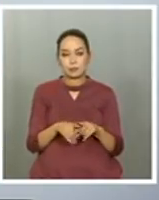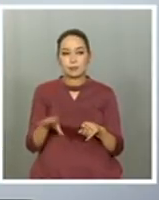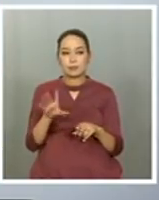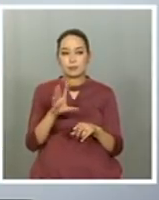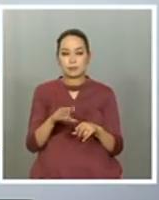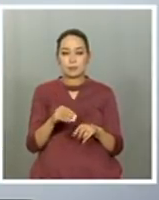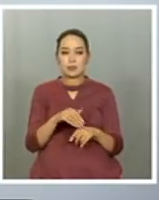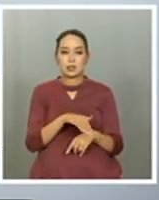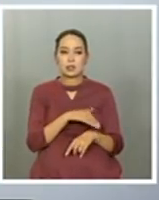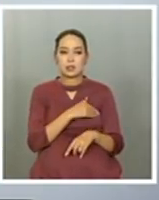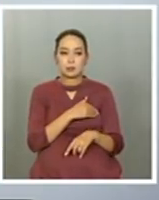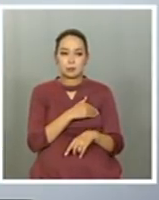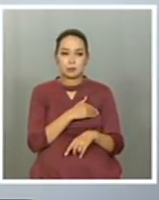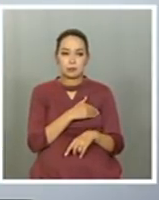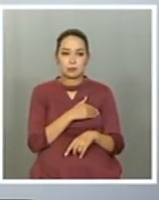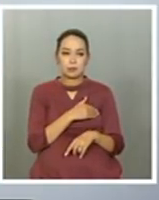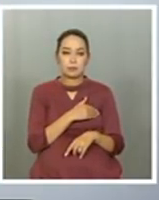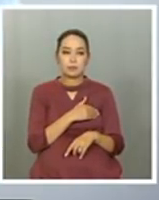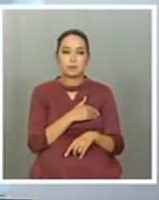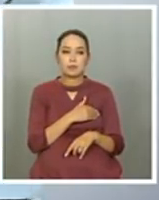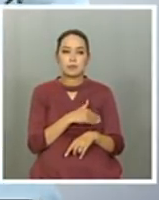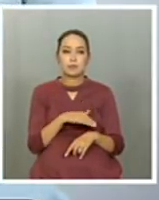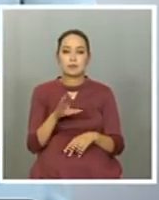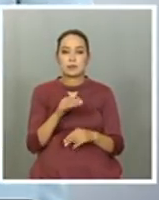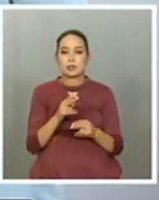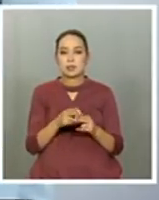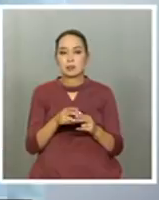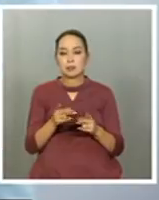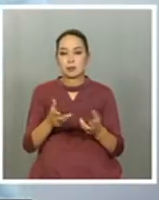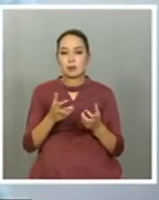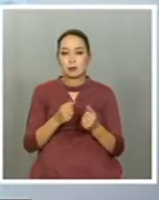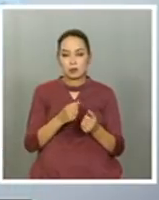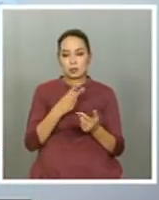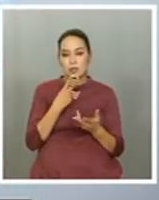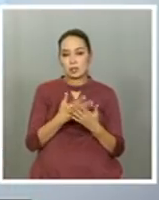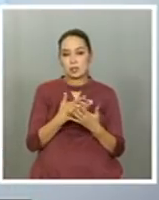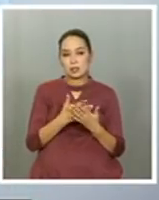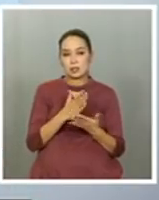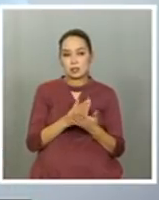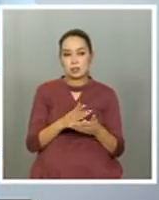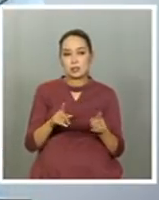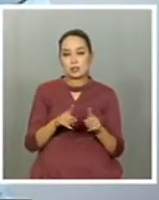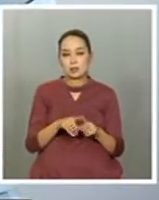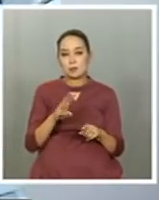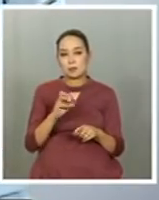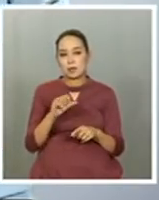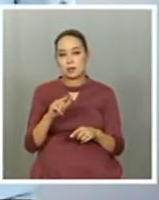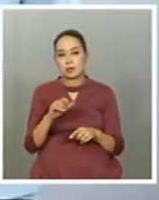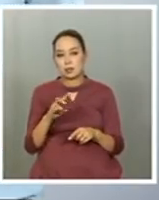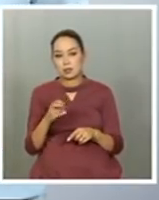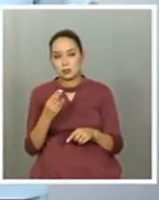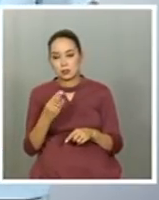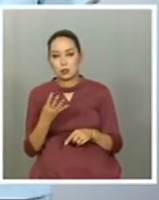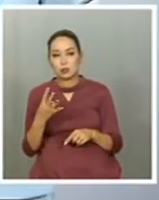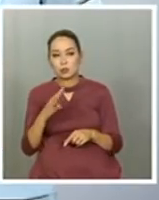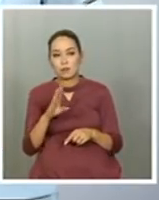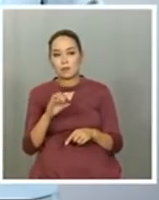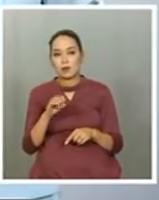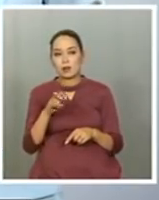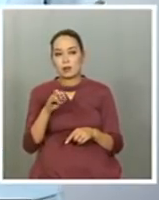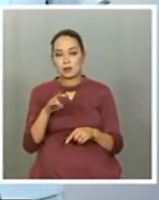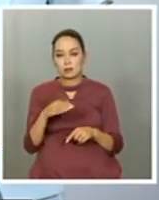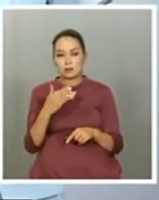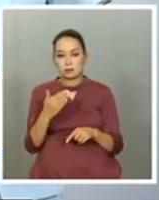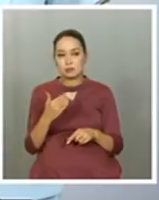температура қатысында темірді алу реакциясы келтірілген. Дәл сол сияқты марганецті марганецтің 4 валентті оксидінен